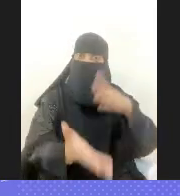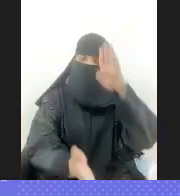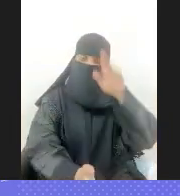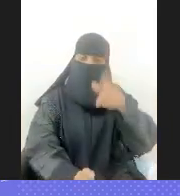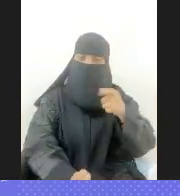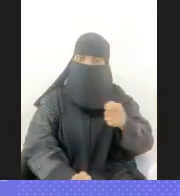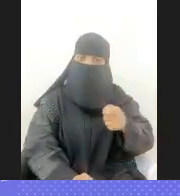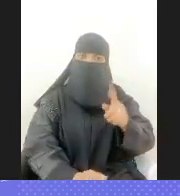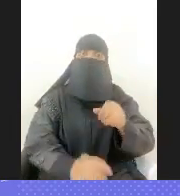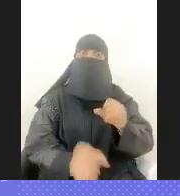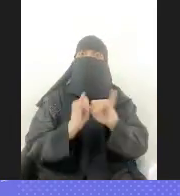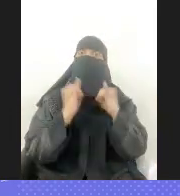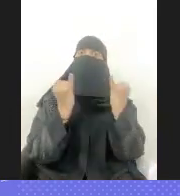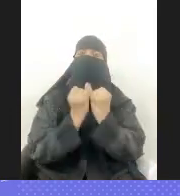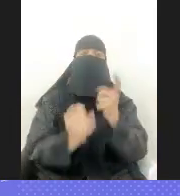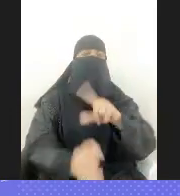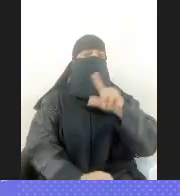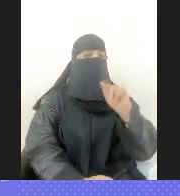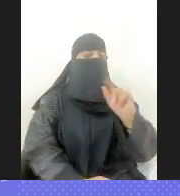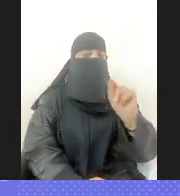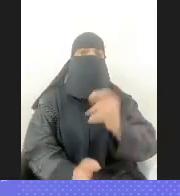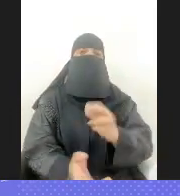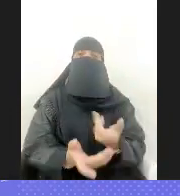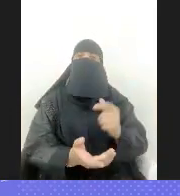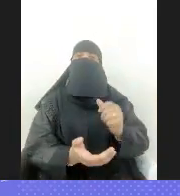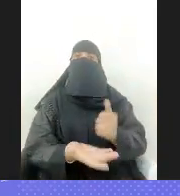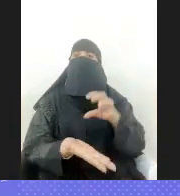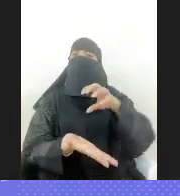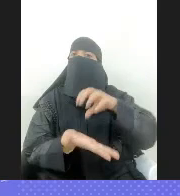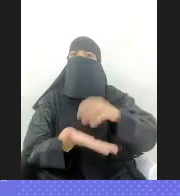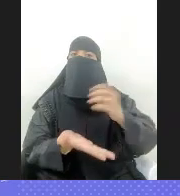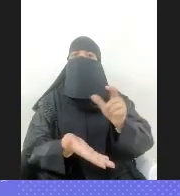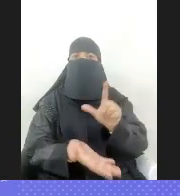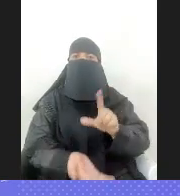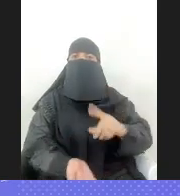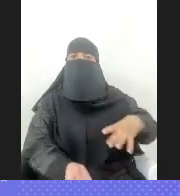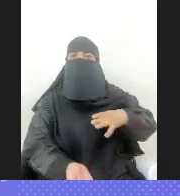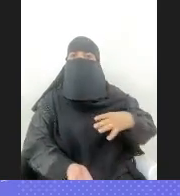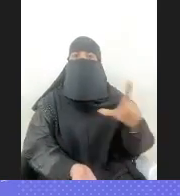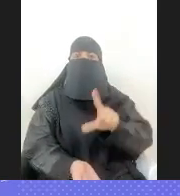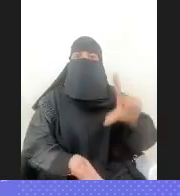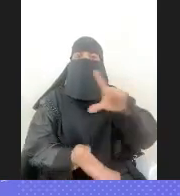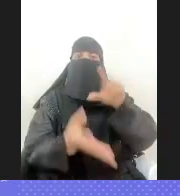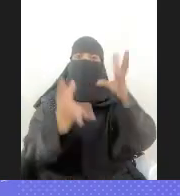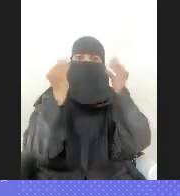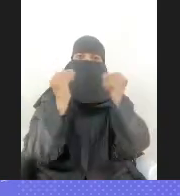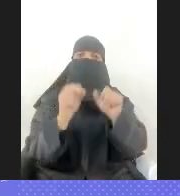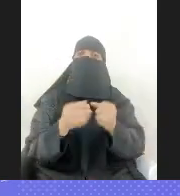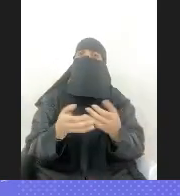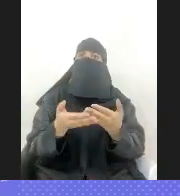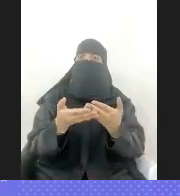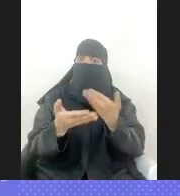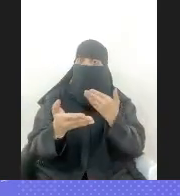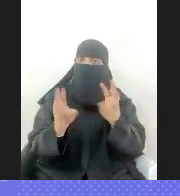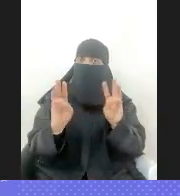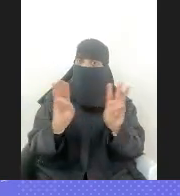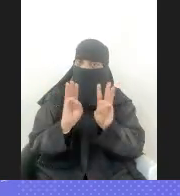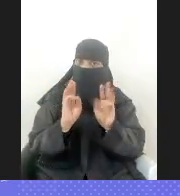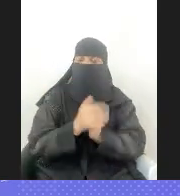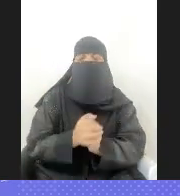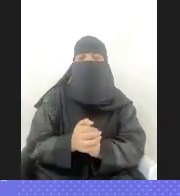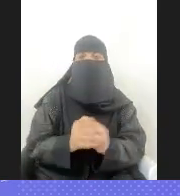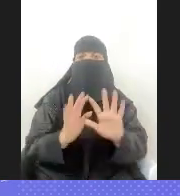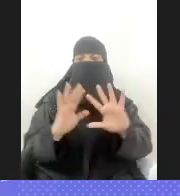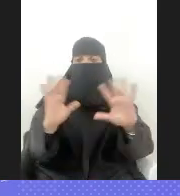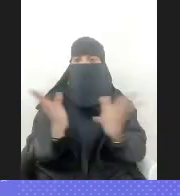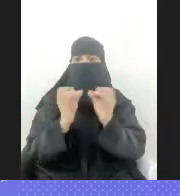جدا متميز، وعمادة التعلم الإلكتروني، وجميع من القائمين على هذا الملتقى. وأحب